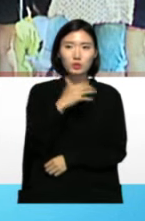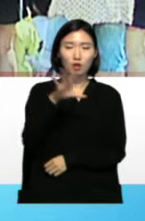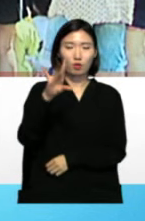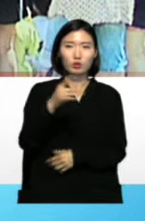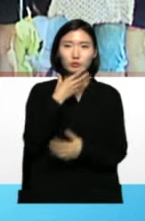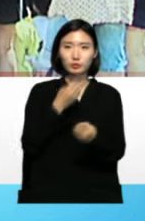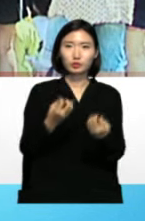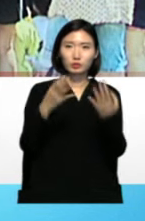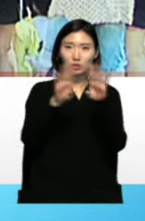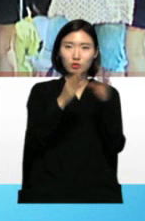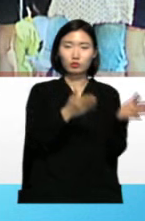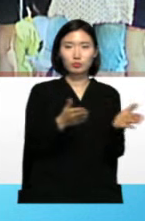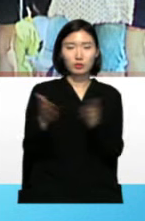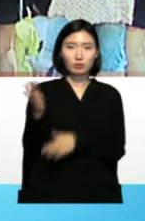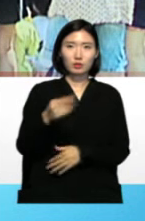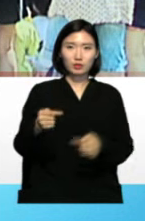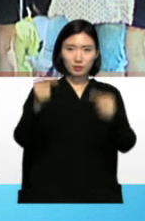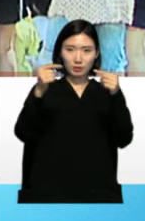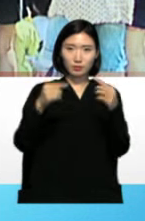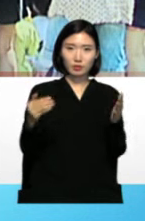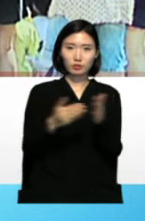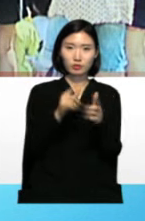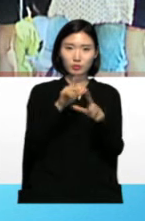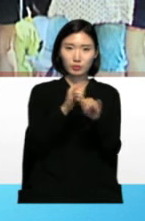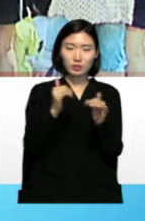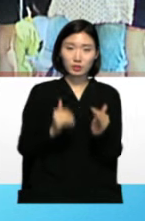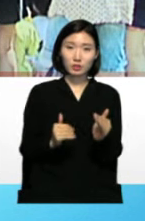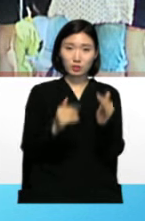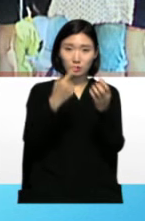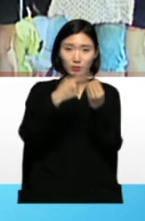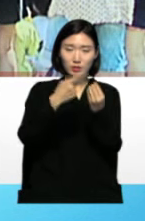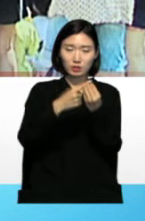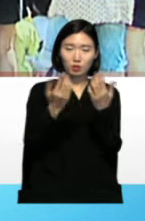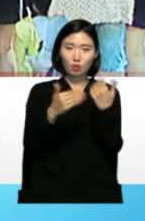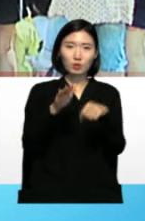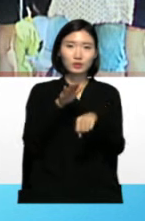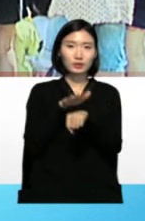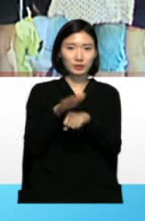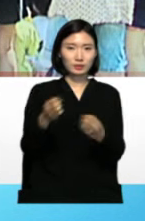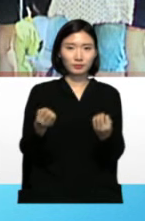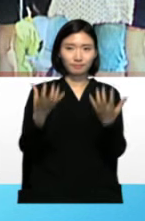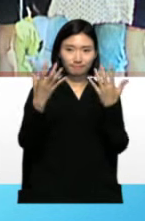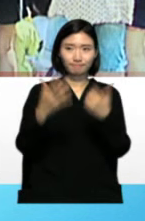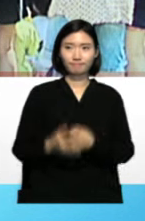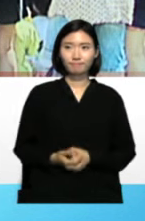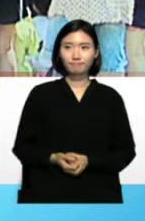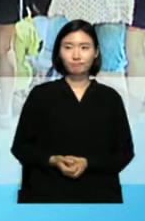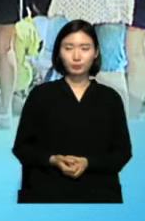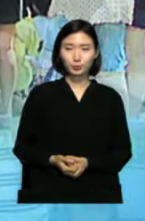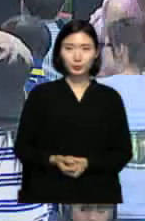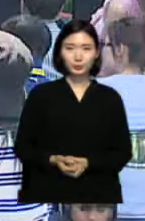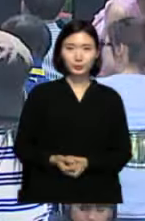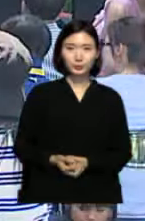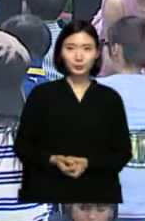열었습니다. 준비부터 참여까지 주민들이 진행한 첫 번째 공식 행사입니다. 지역배 기자입니다.